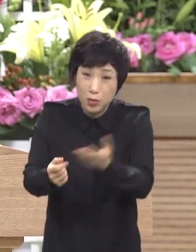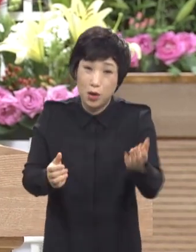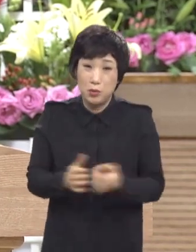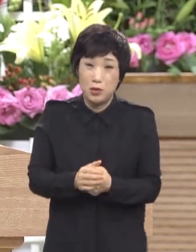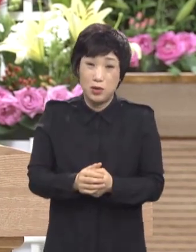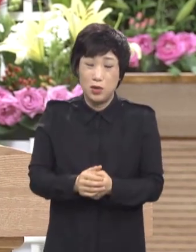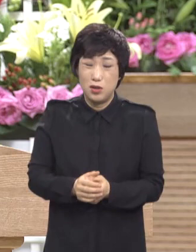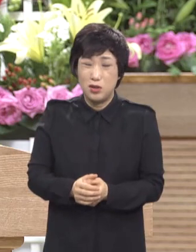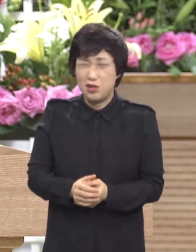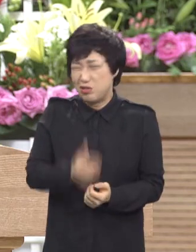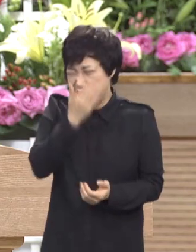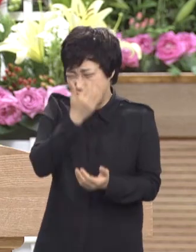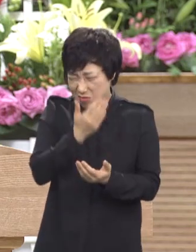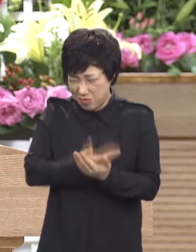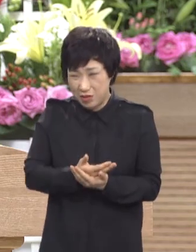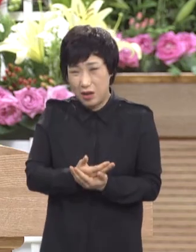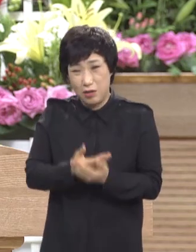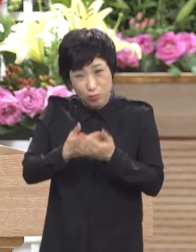큰 죄인처럼